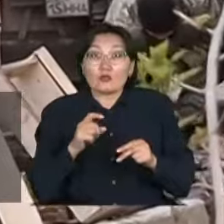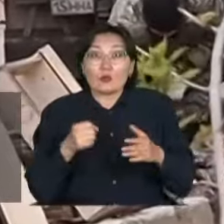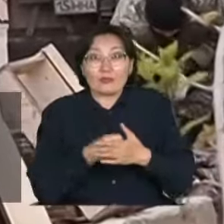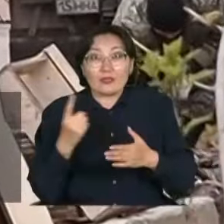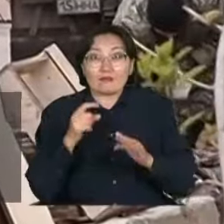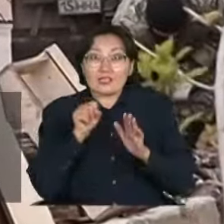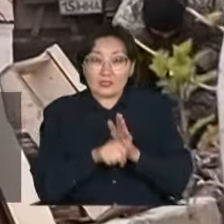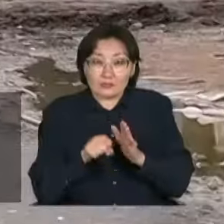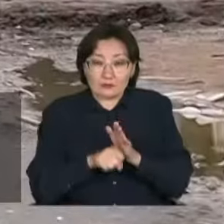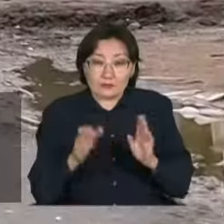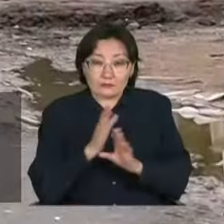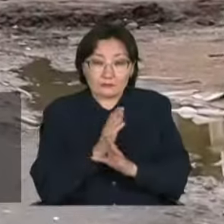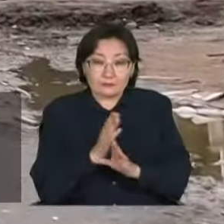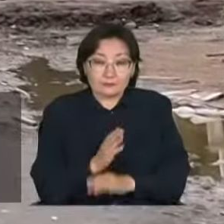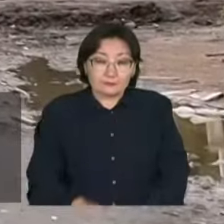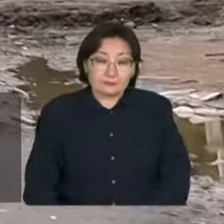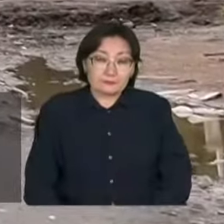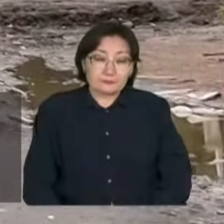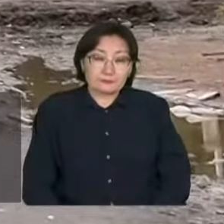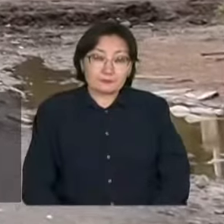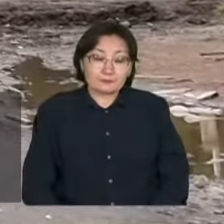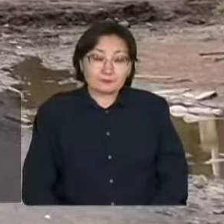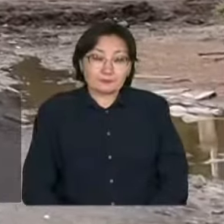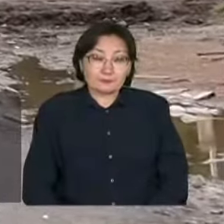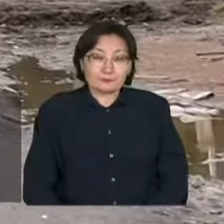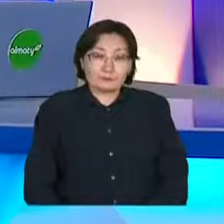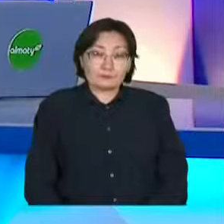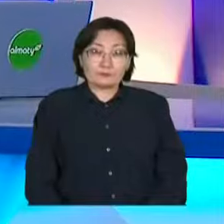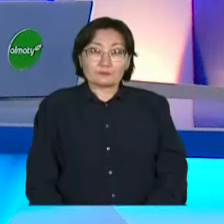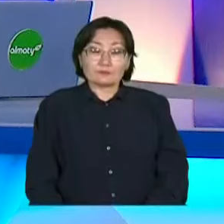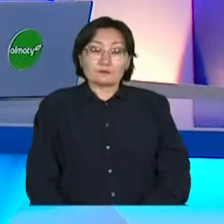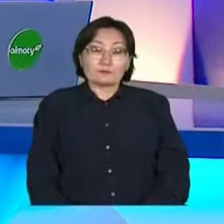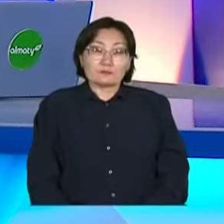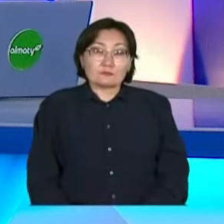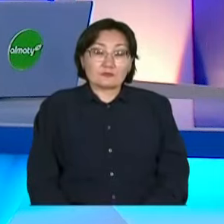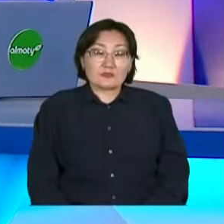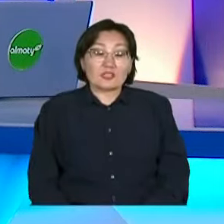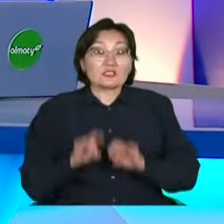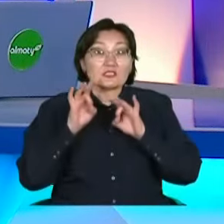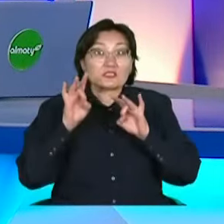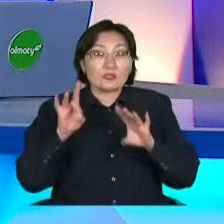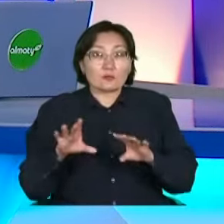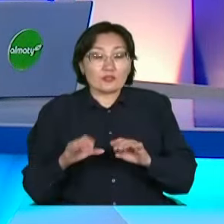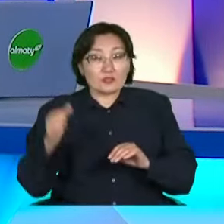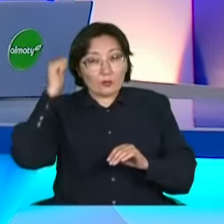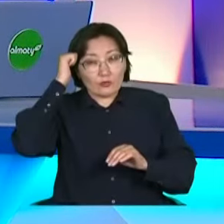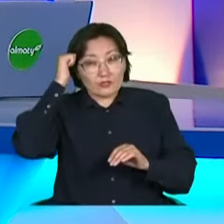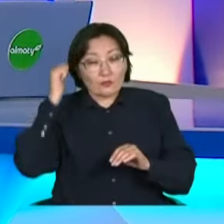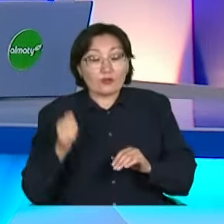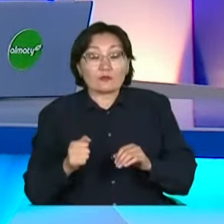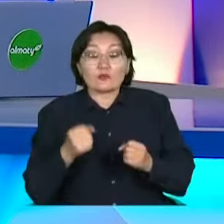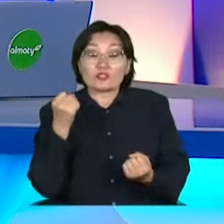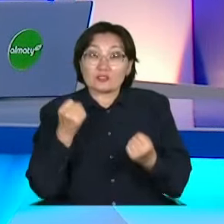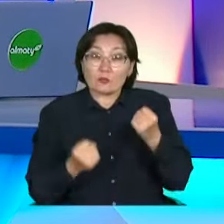Асар Ербулан, телеканал Алматы, из Североказахстанской области. Знаменитый раритетный автомобиль Динмухамеда